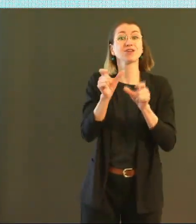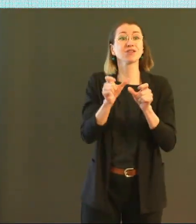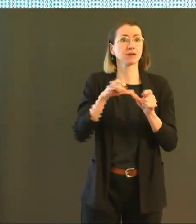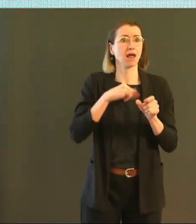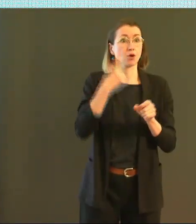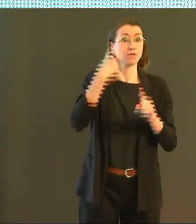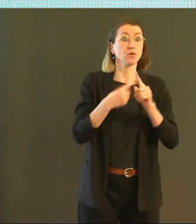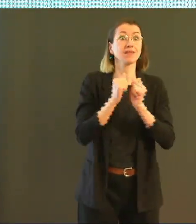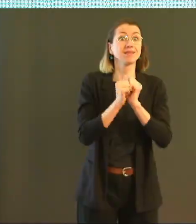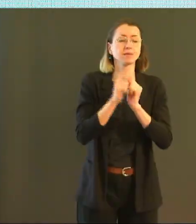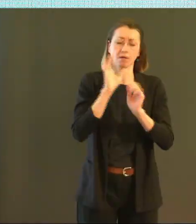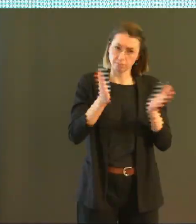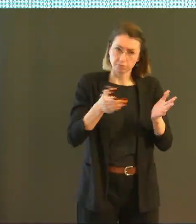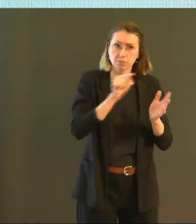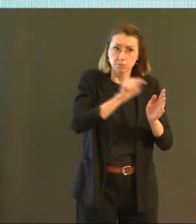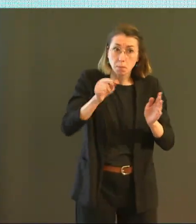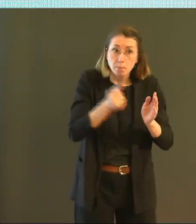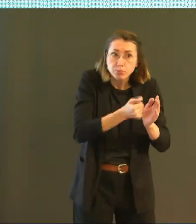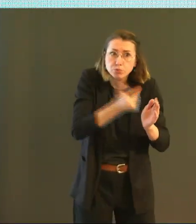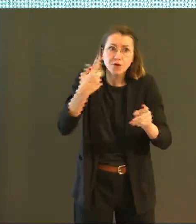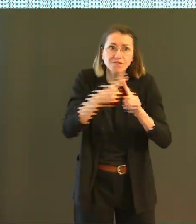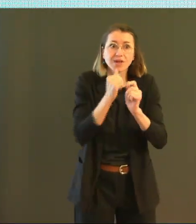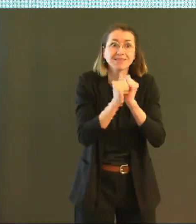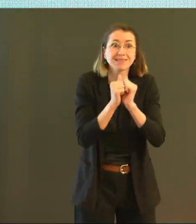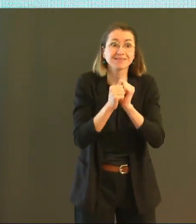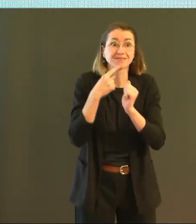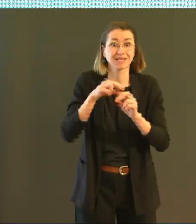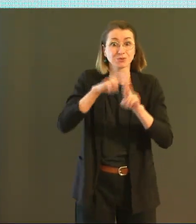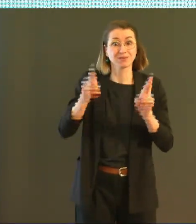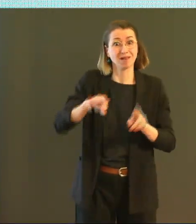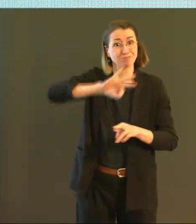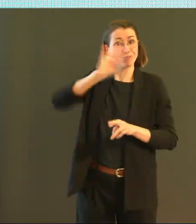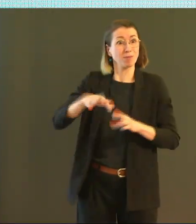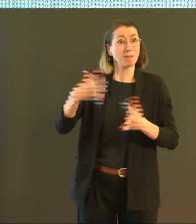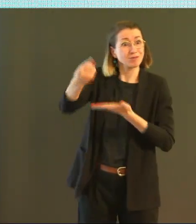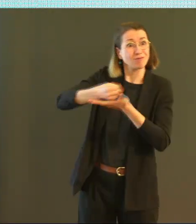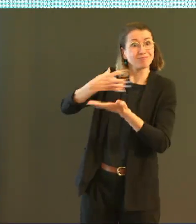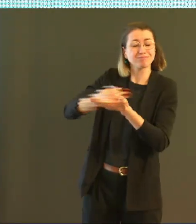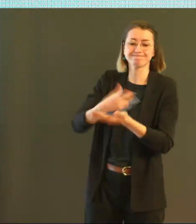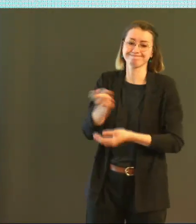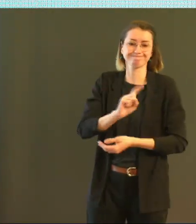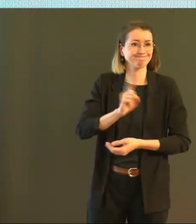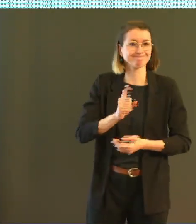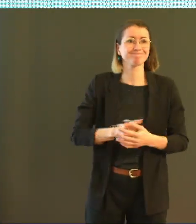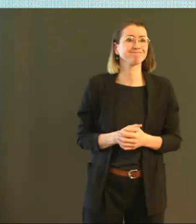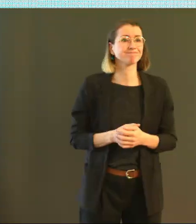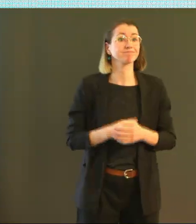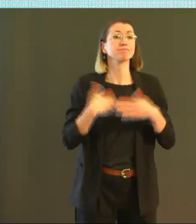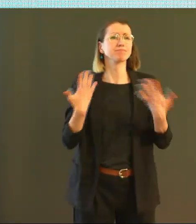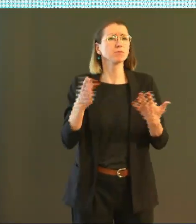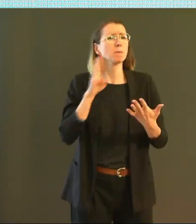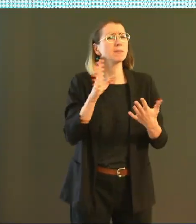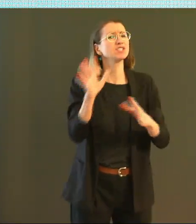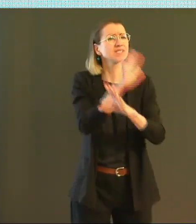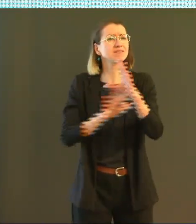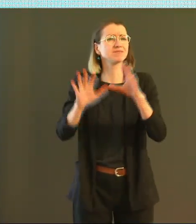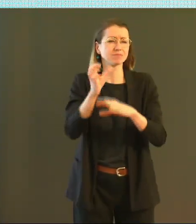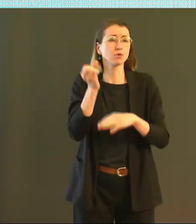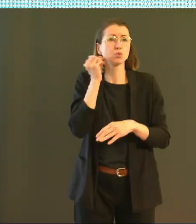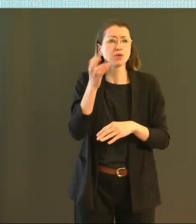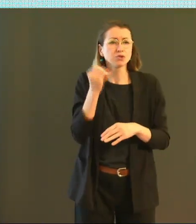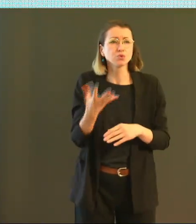porter on teste actuellement en belgique plus de 15000 plus de quinze mille tests plutôt sont effectués tous les jours actuellement en belgique de